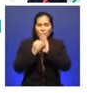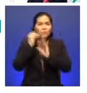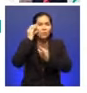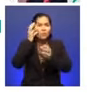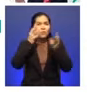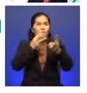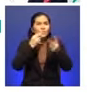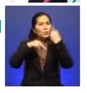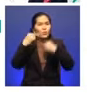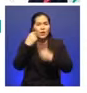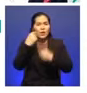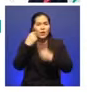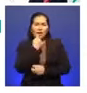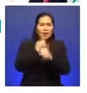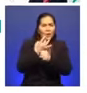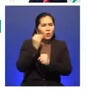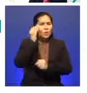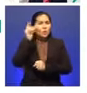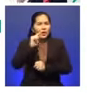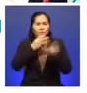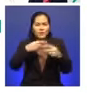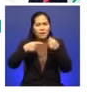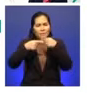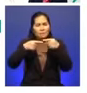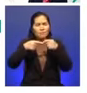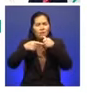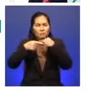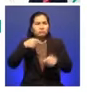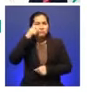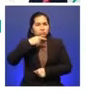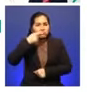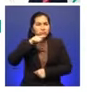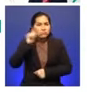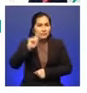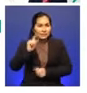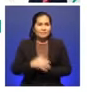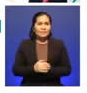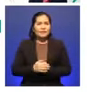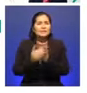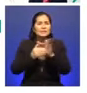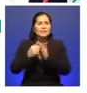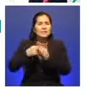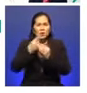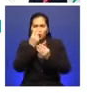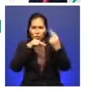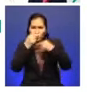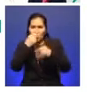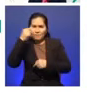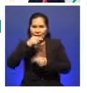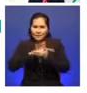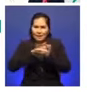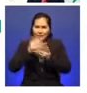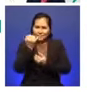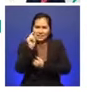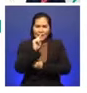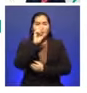ลสุขภาพช่องปากให้ความรู้เรื่องการแปรงฟันและสีย้อมคราบฟันเพื่อตรวจความสะอาดของการแปรงฟันเสร็จแล้